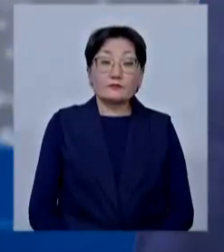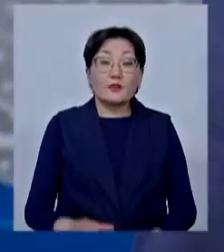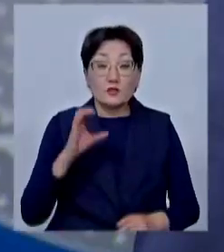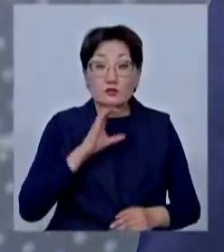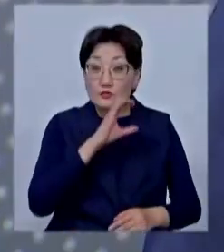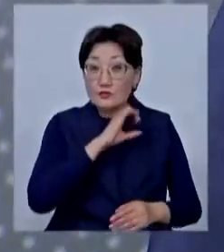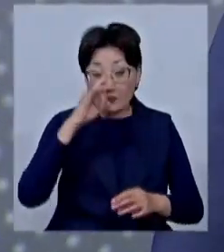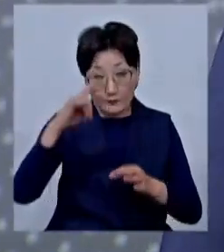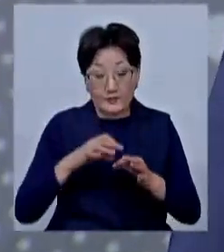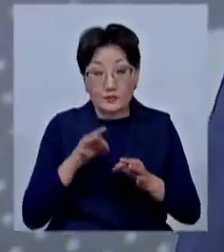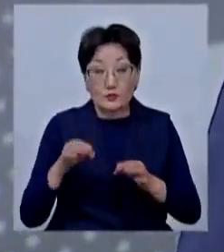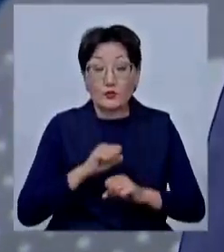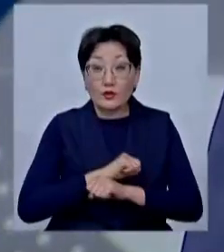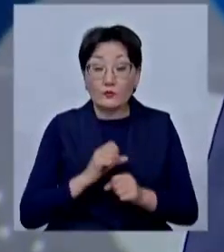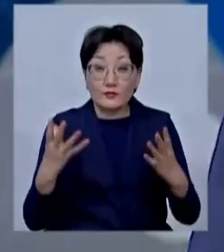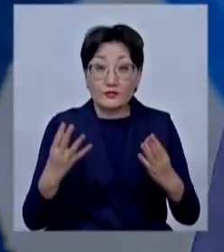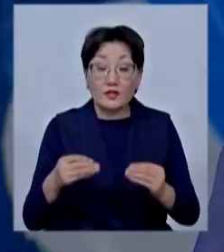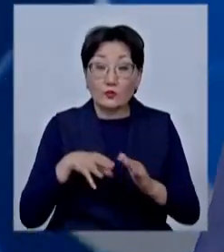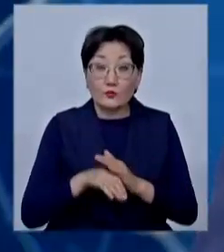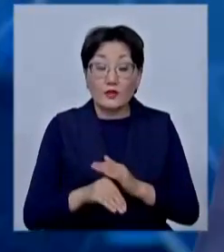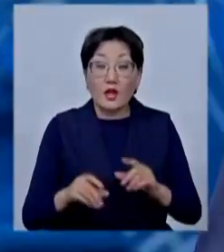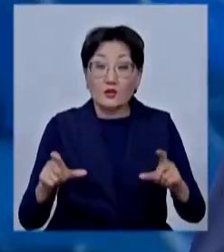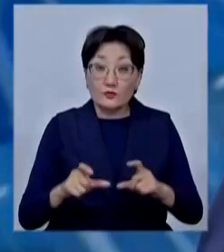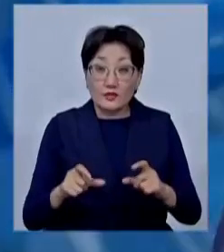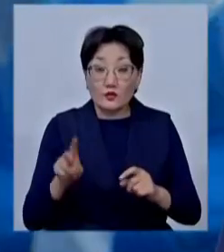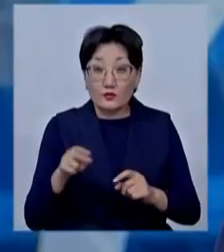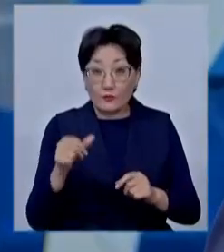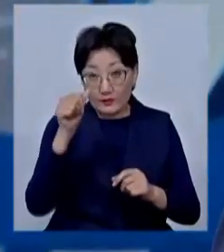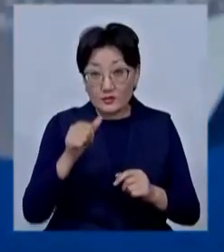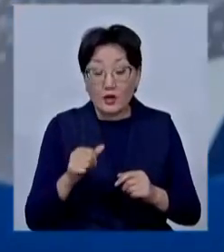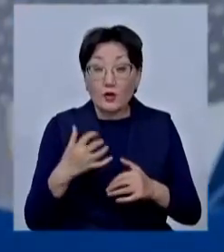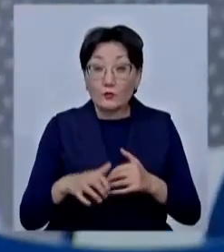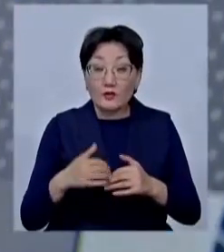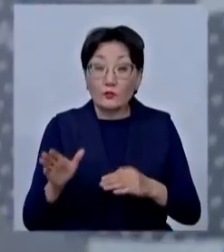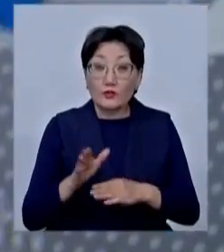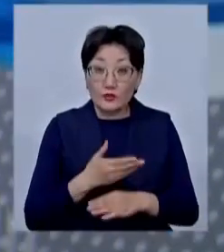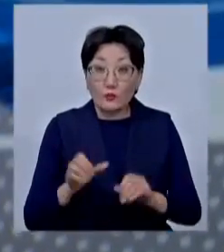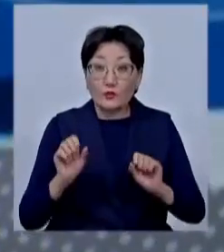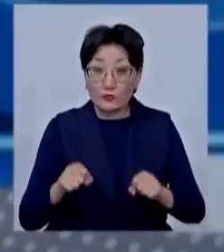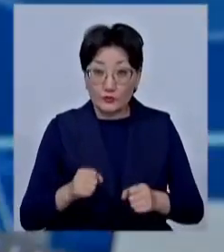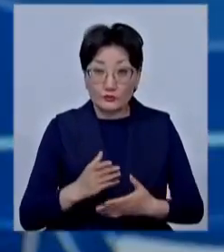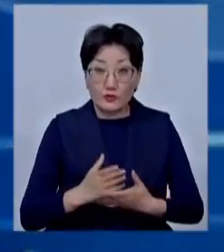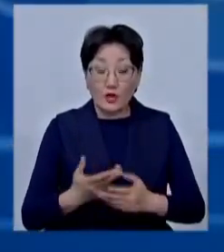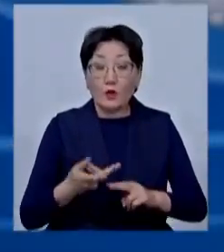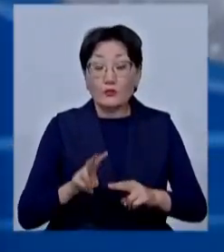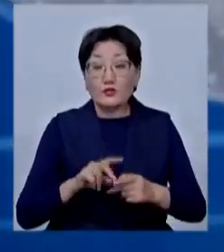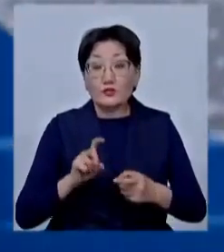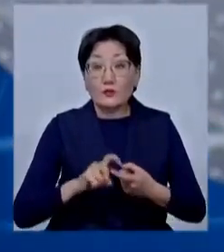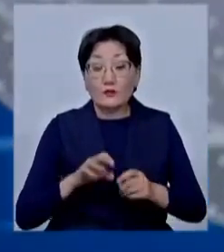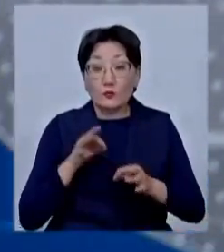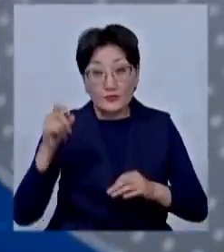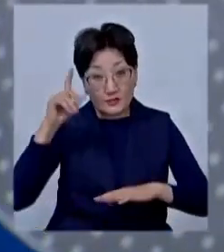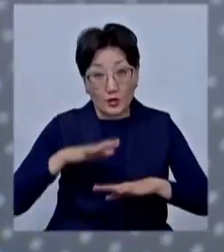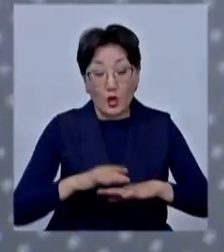Солтүстік Қазақстан облысында демалыс күндері енгізілген локдаун желтоқсан айының ортасында алынып тасталуы мүмкін. Бұл жөнінде облыс